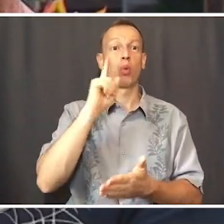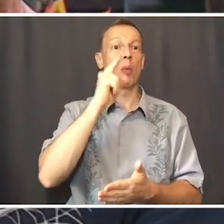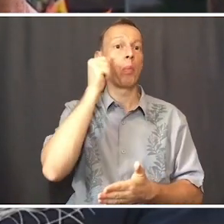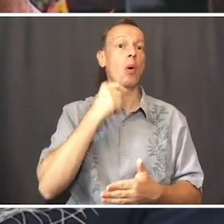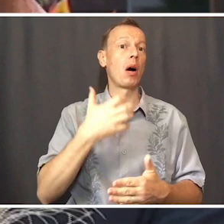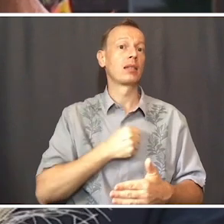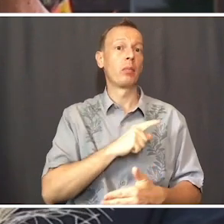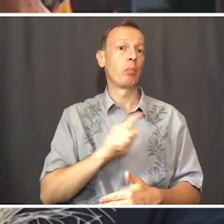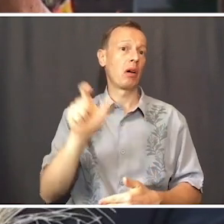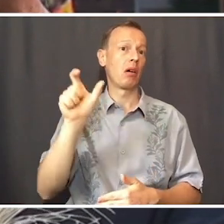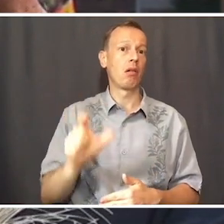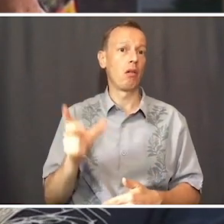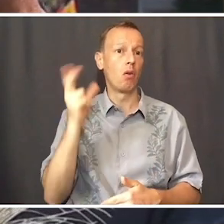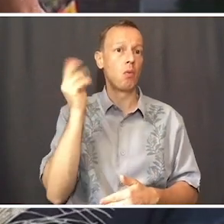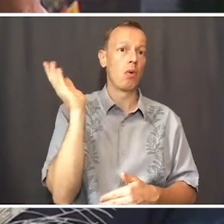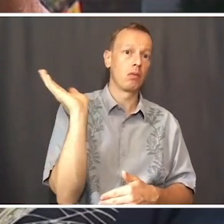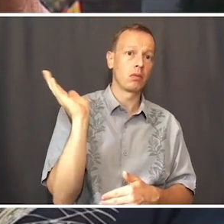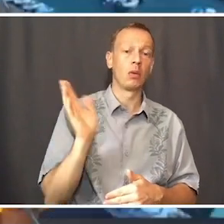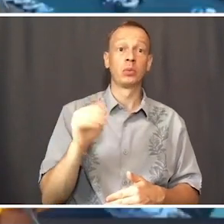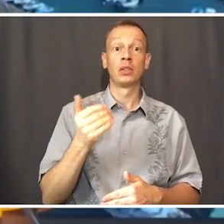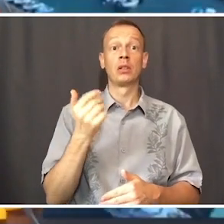Donc un acte homophobe, c'est grave.